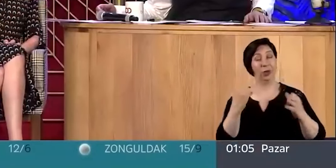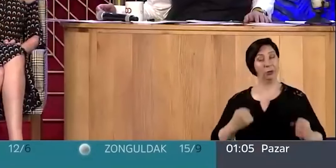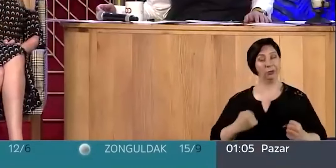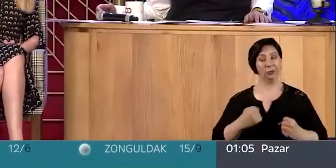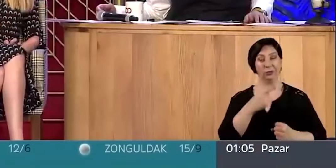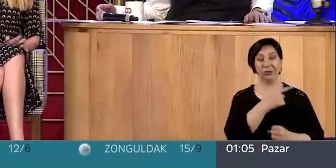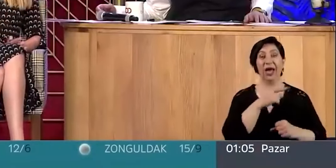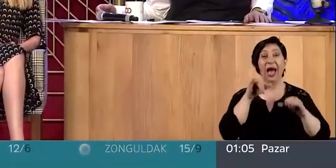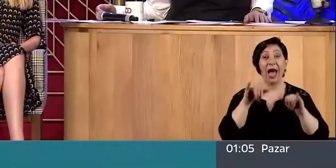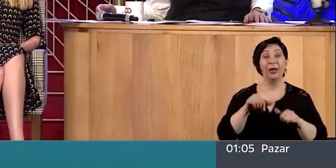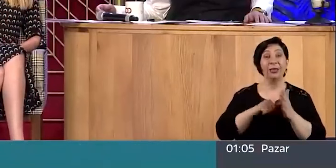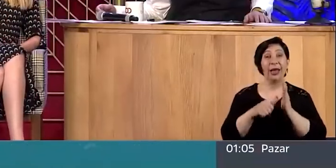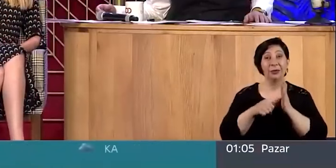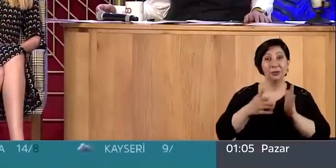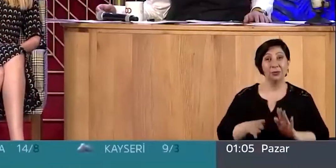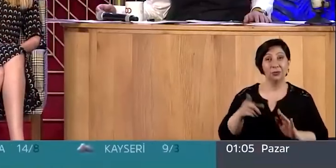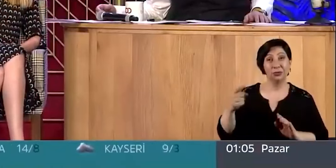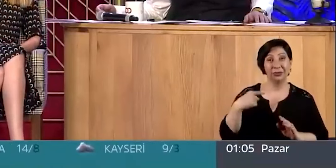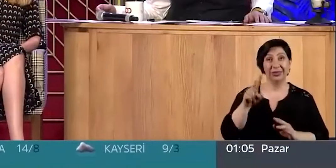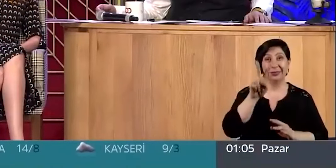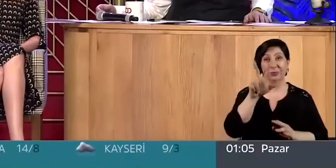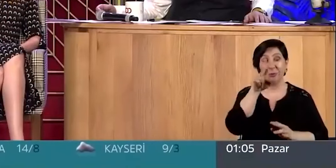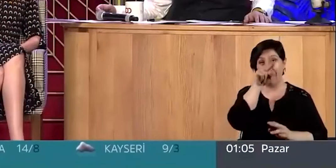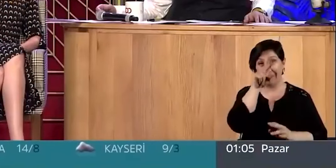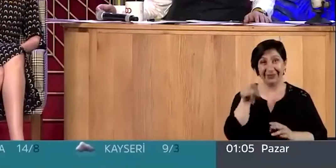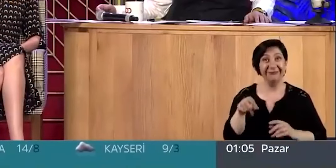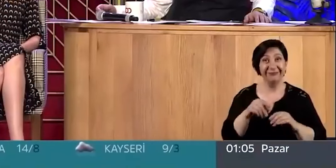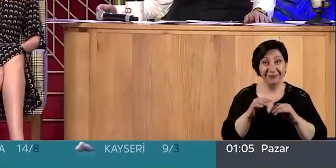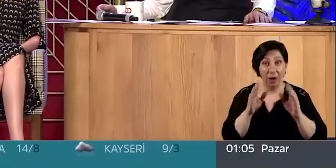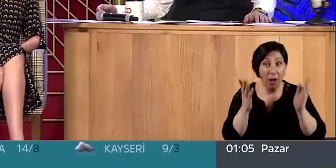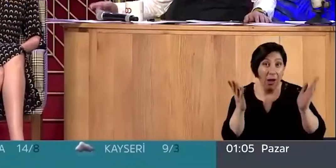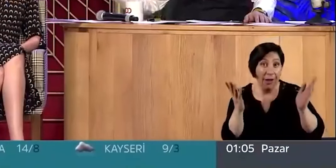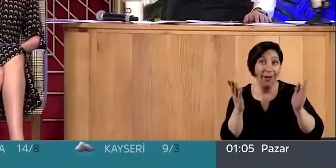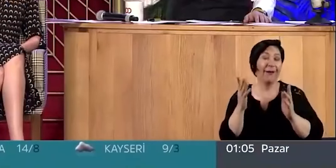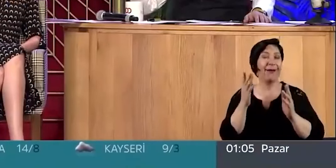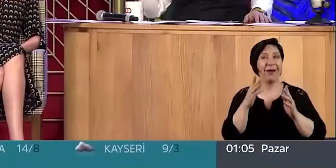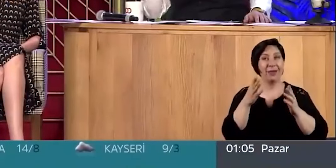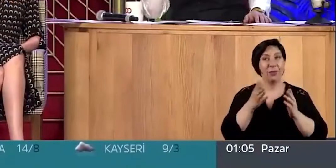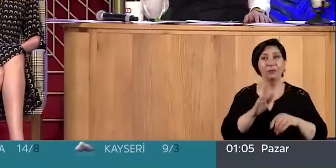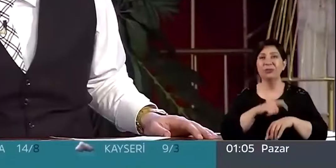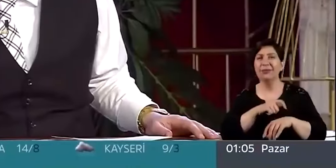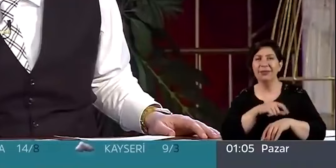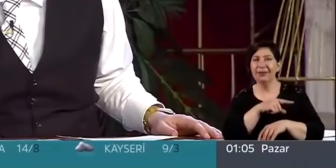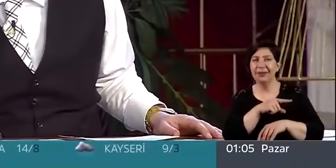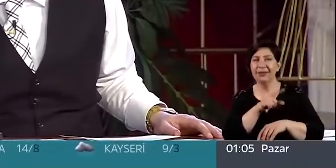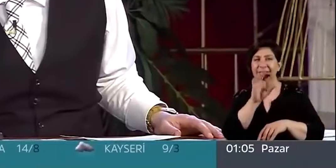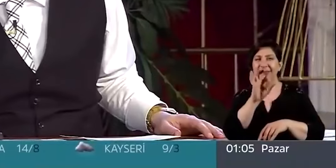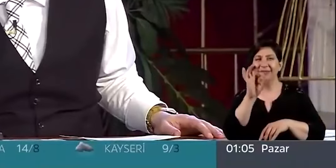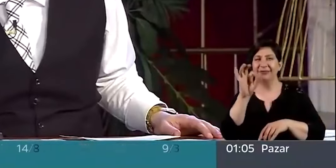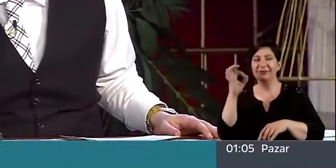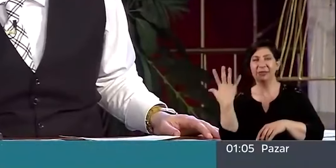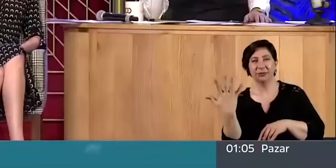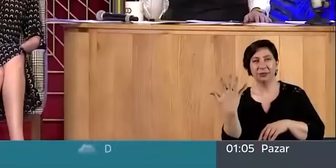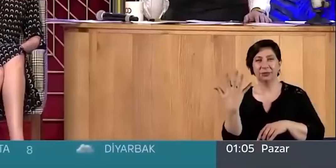güçlü, kuvvetli. Bu arada aynı gün doğmuşuz sevgili Okan Bayülgen. 23 Mart. Ciddi mi söylüyorsun? Aa, doğum saati, konuştum. Doğum saati.